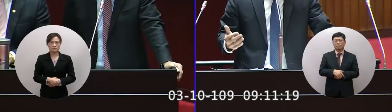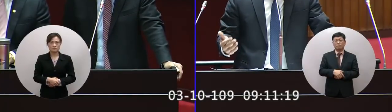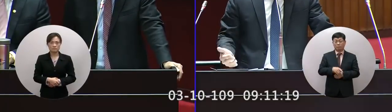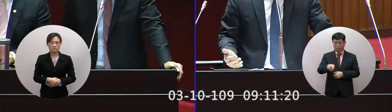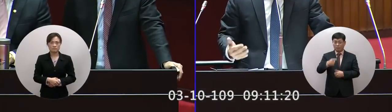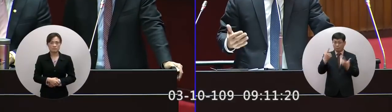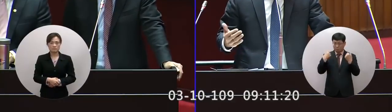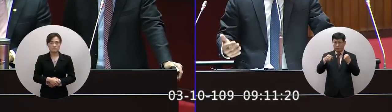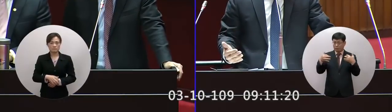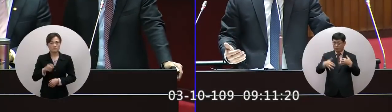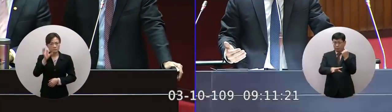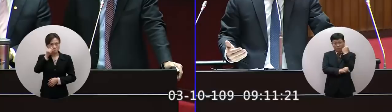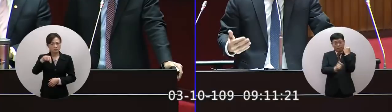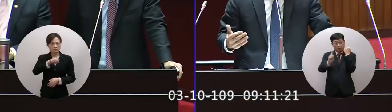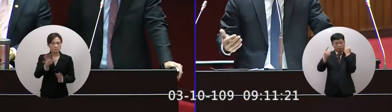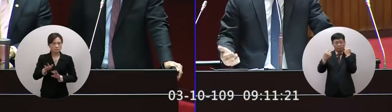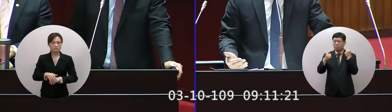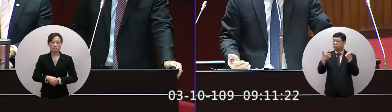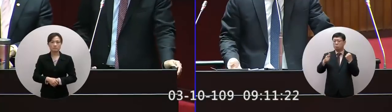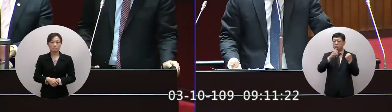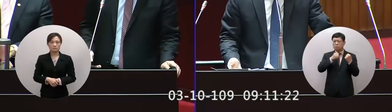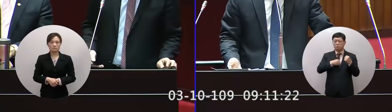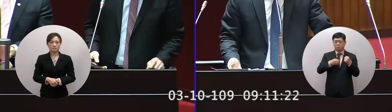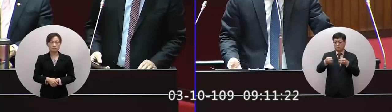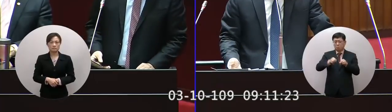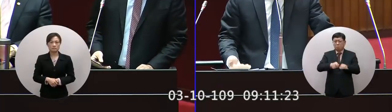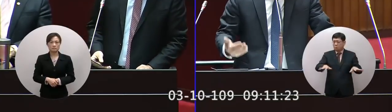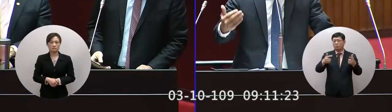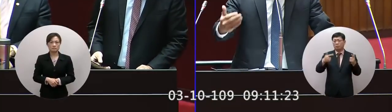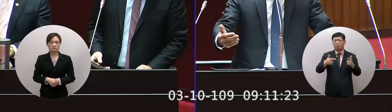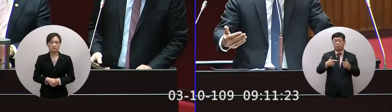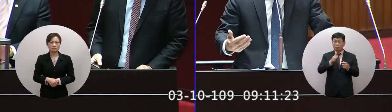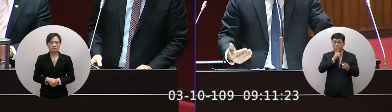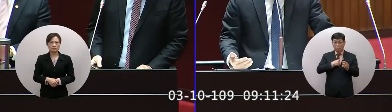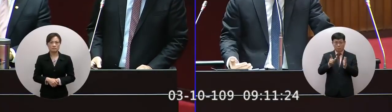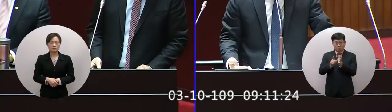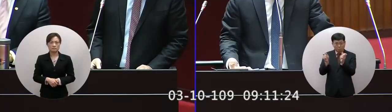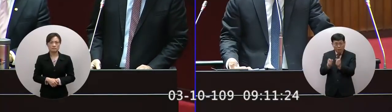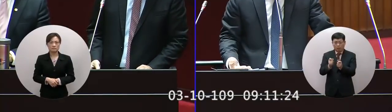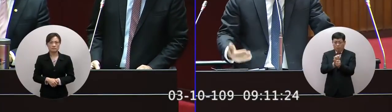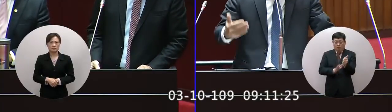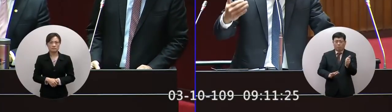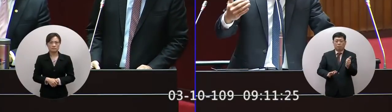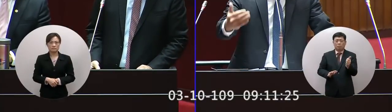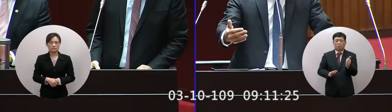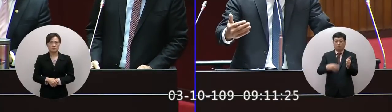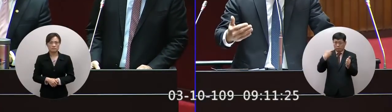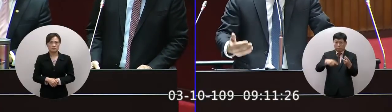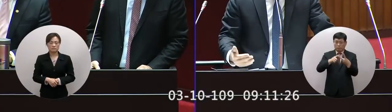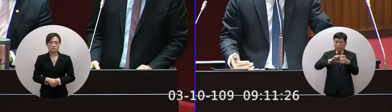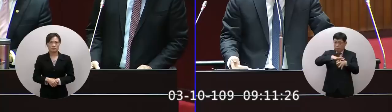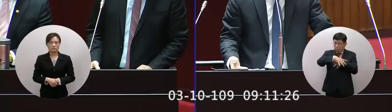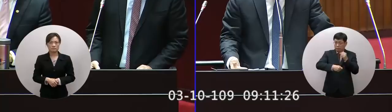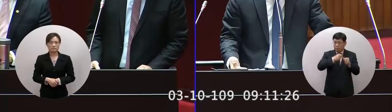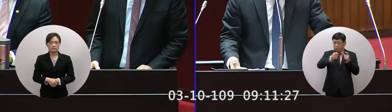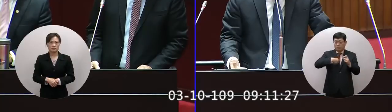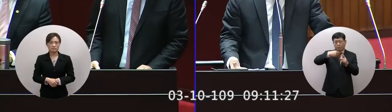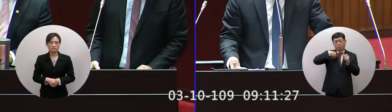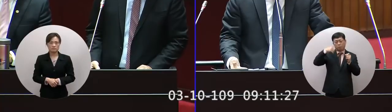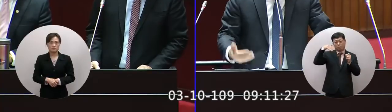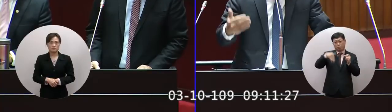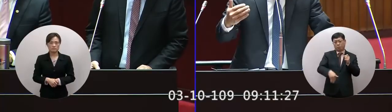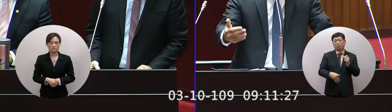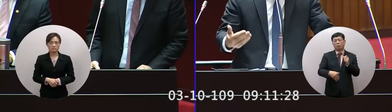这个基本上不是说分散布局而已，而是你短期内受到冲击，还有全球消费率下